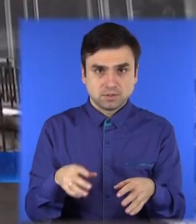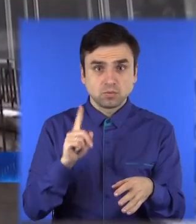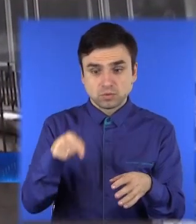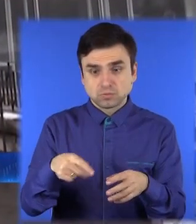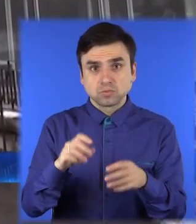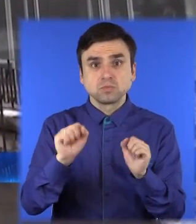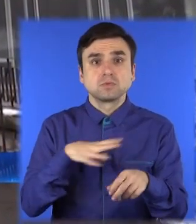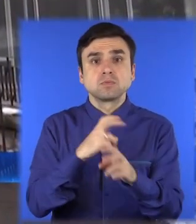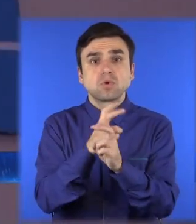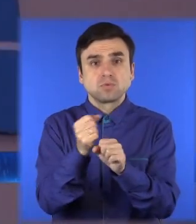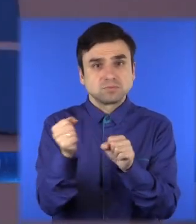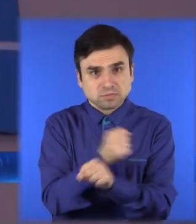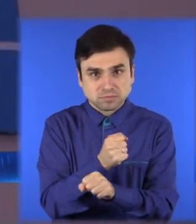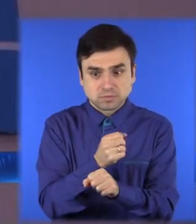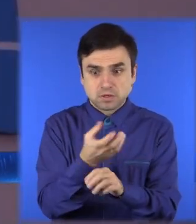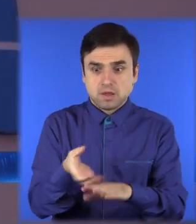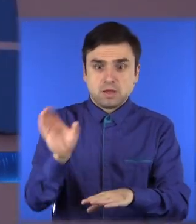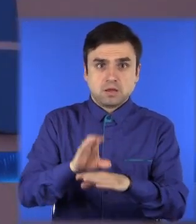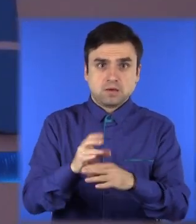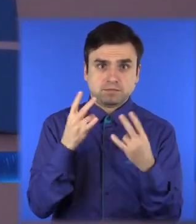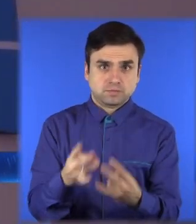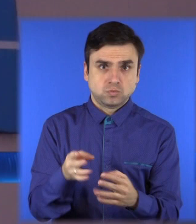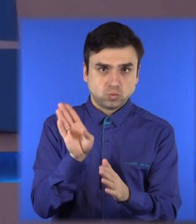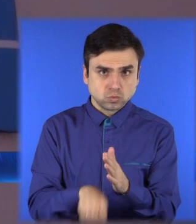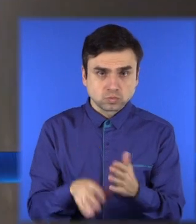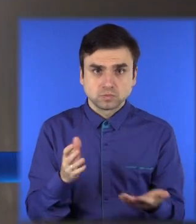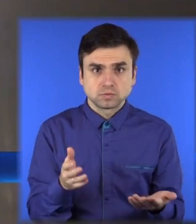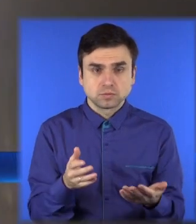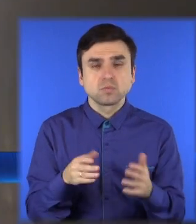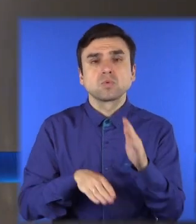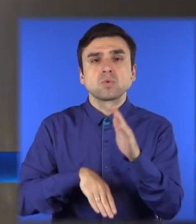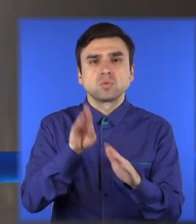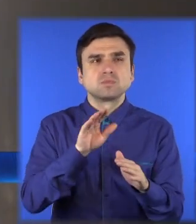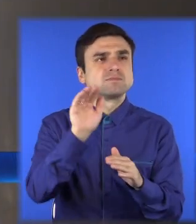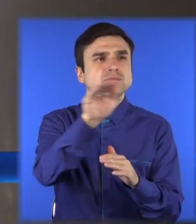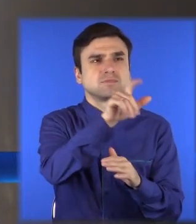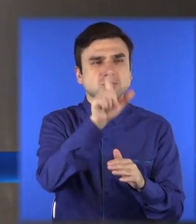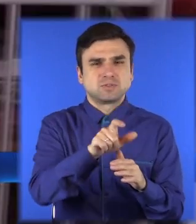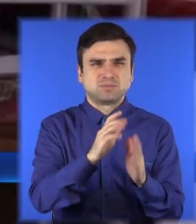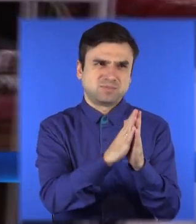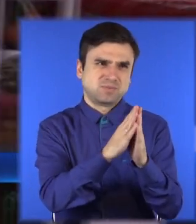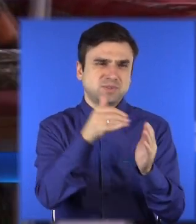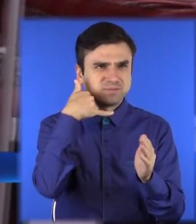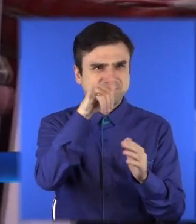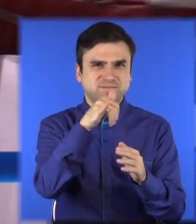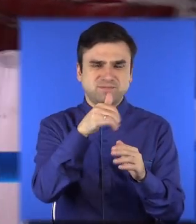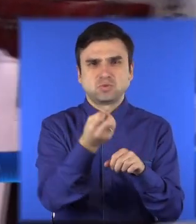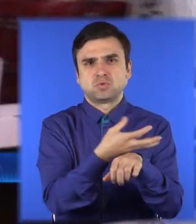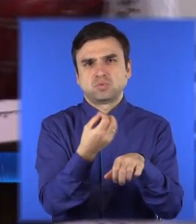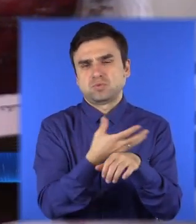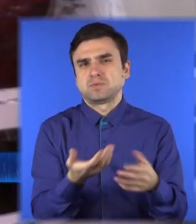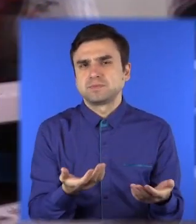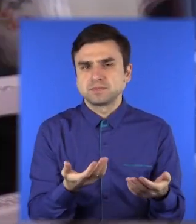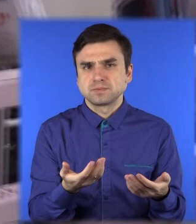серйозним і можна нашкодити собі. Краще попросити про допомогу когось з перехожих, аби негайно звернутися до лікарні. Як зробив один з